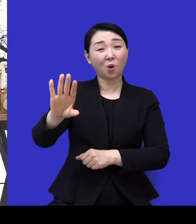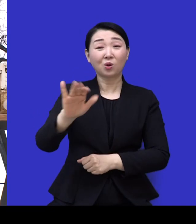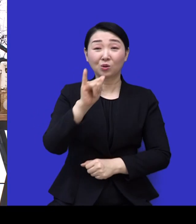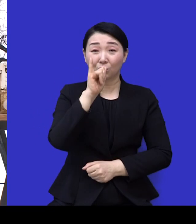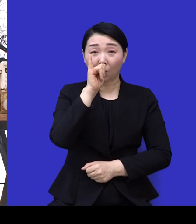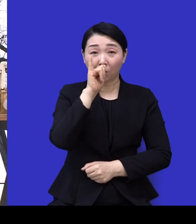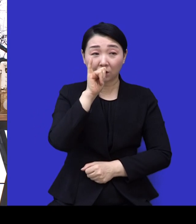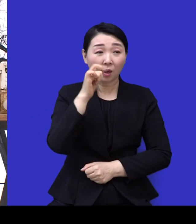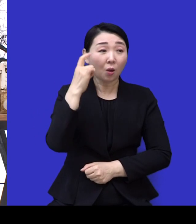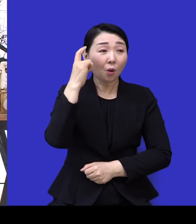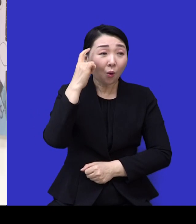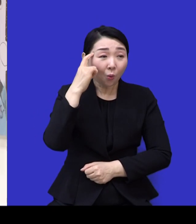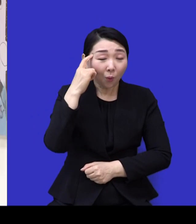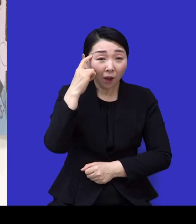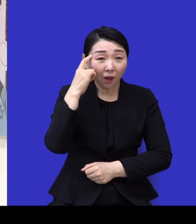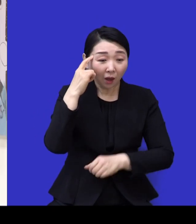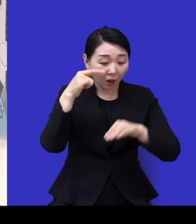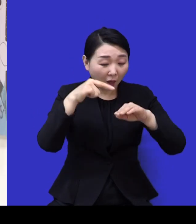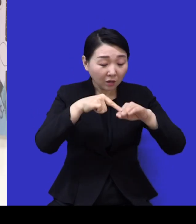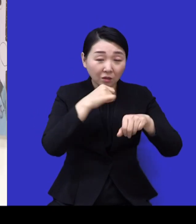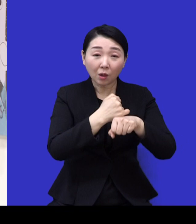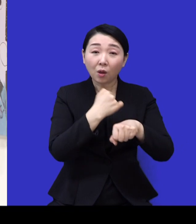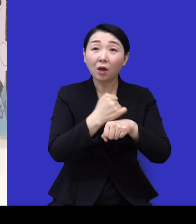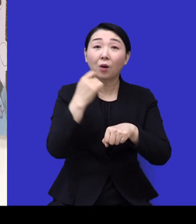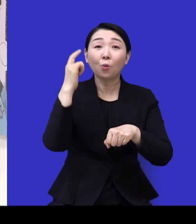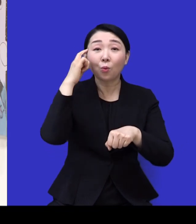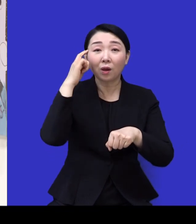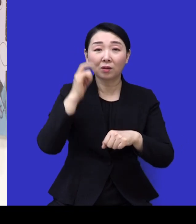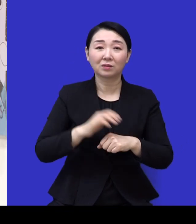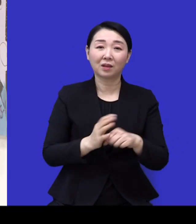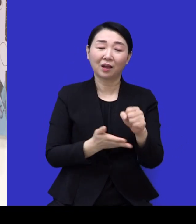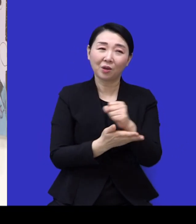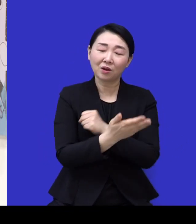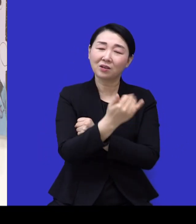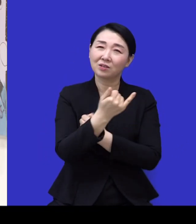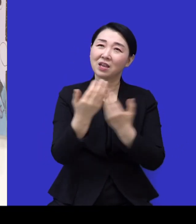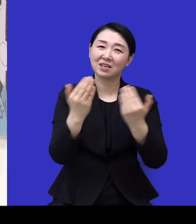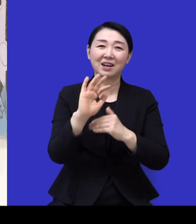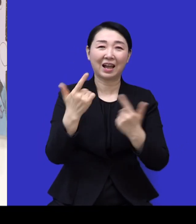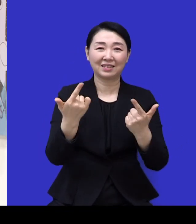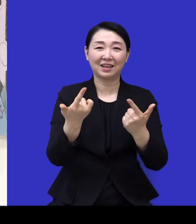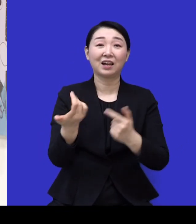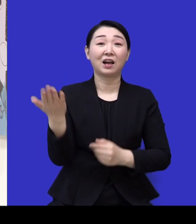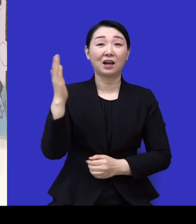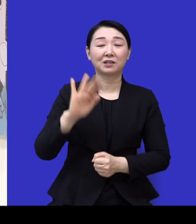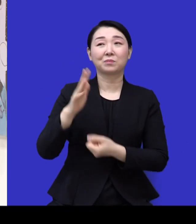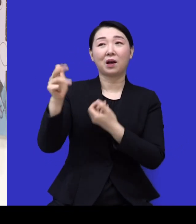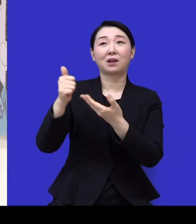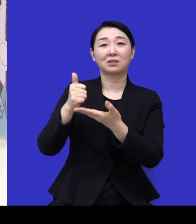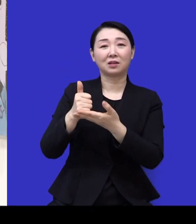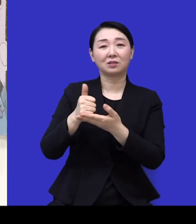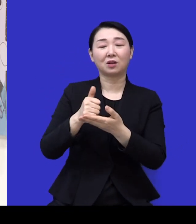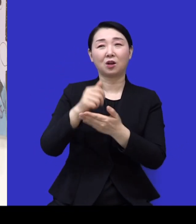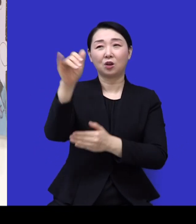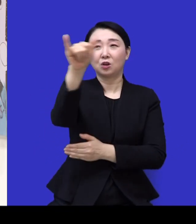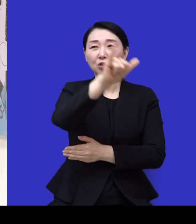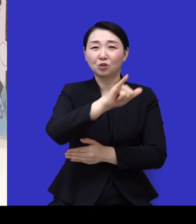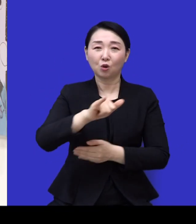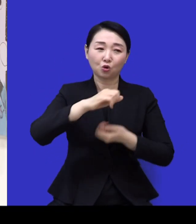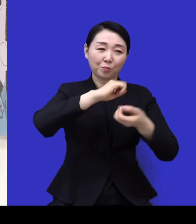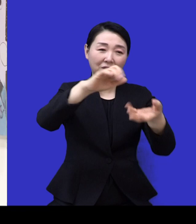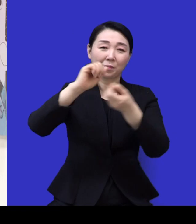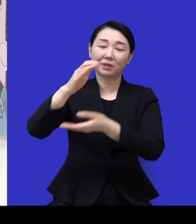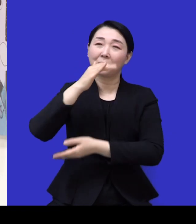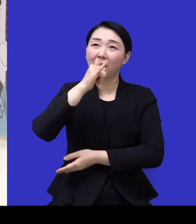근데 왜 이런 일을 하세요? 예. 그랬더니 뭐 내가 이렇게 영향력 있는 직업은 아니지만 하나님께서 전국을 배달할 수 있는